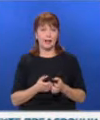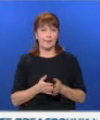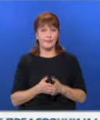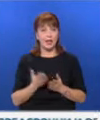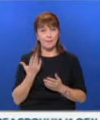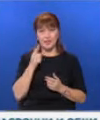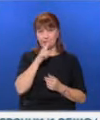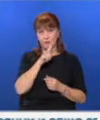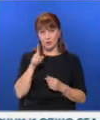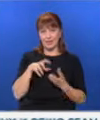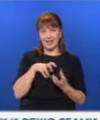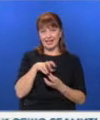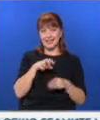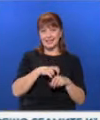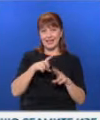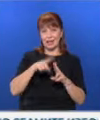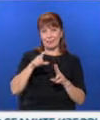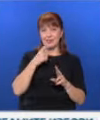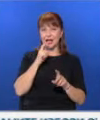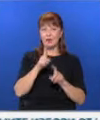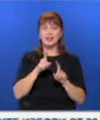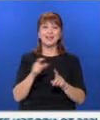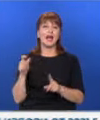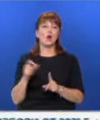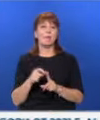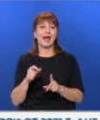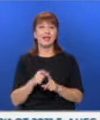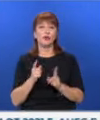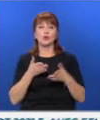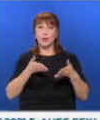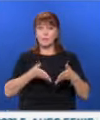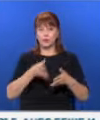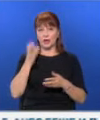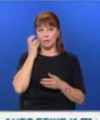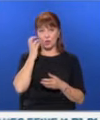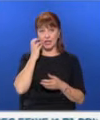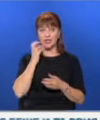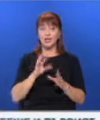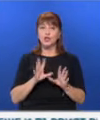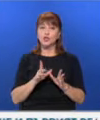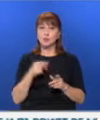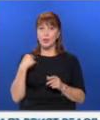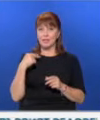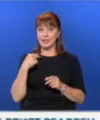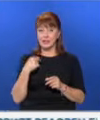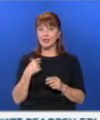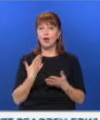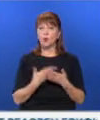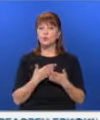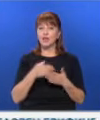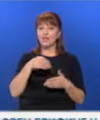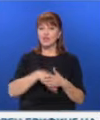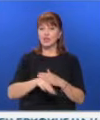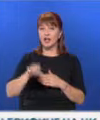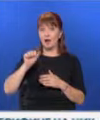А у нас преди минути кризата в ДПС коментира и президента Румен Радев, който е на посещение в Бургас. Според Радев, отношенията вътре в партията